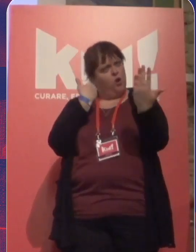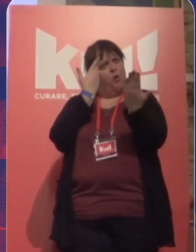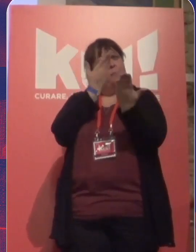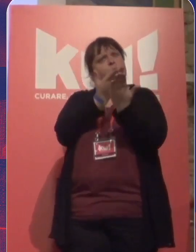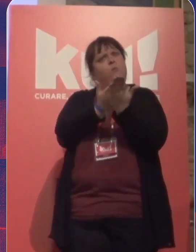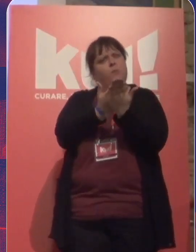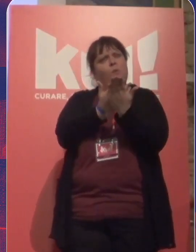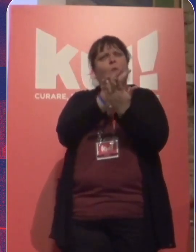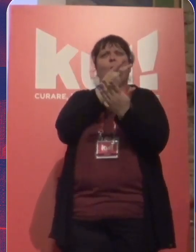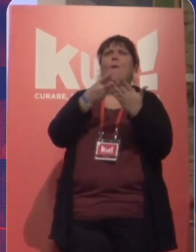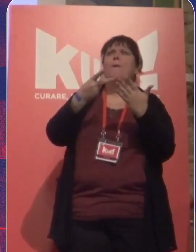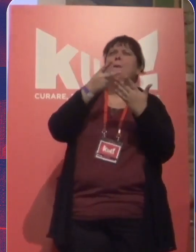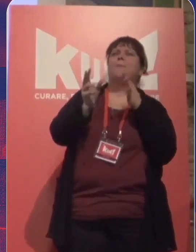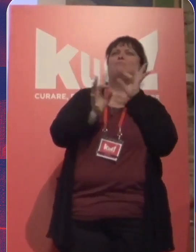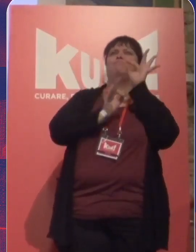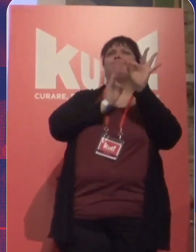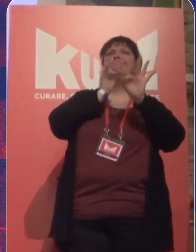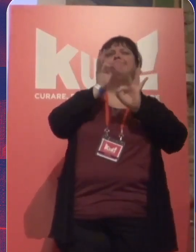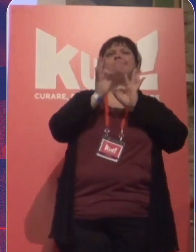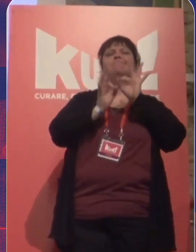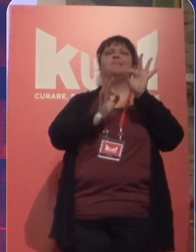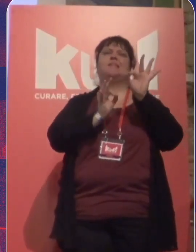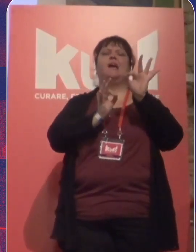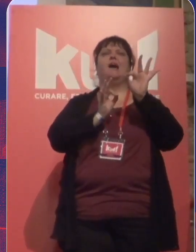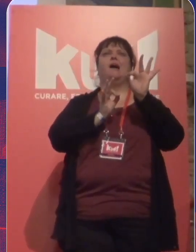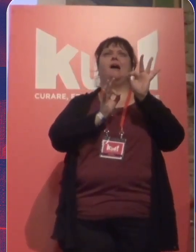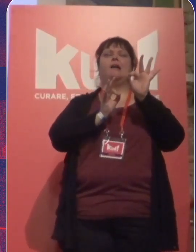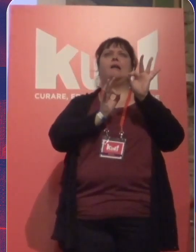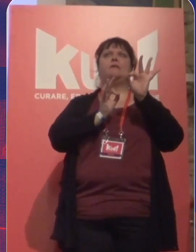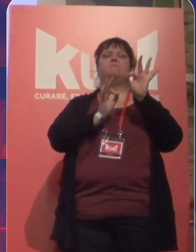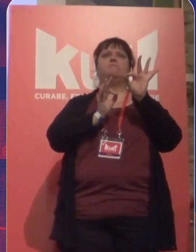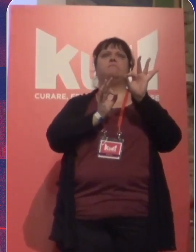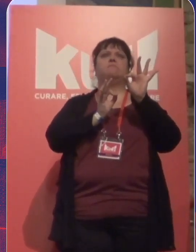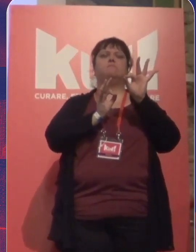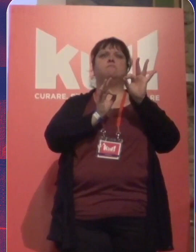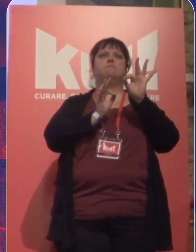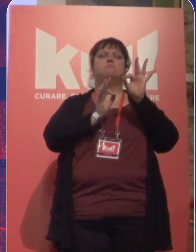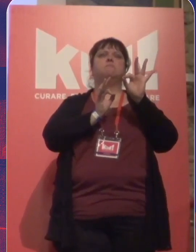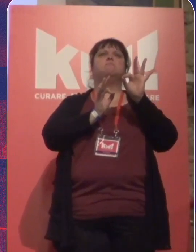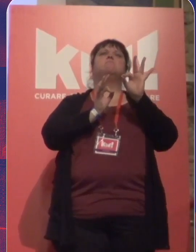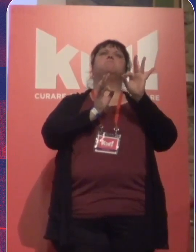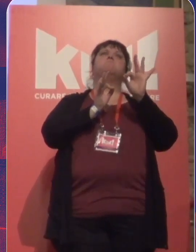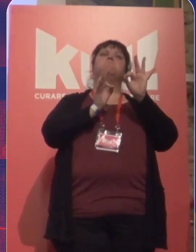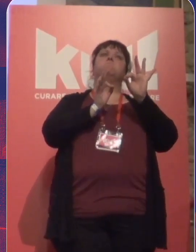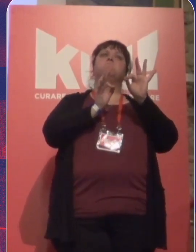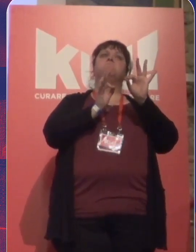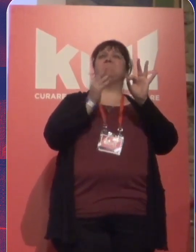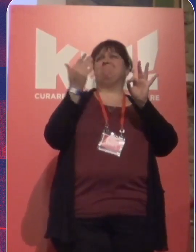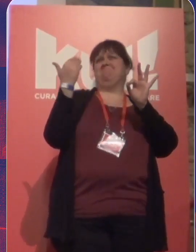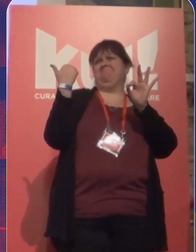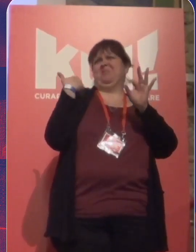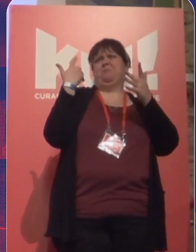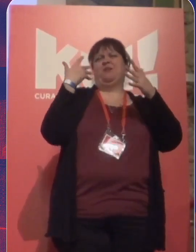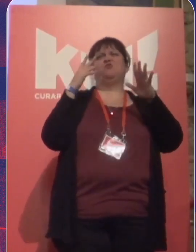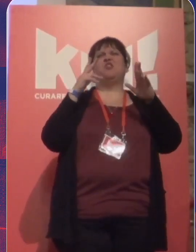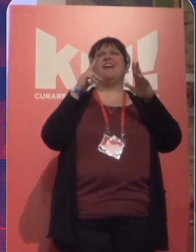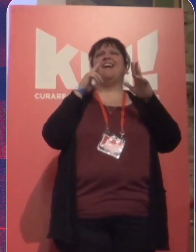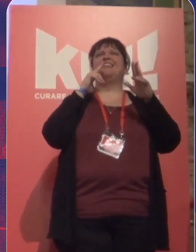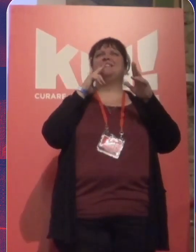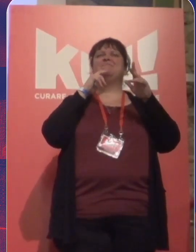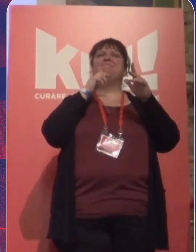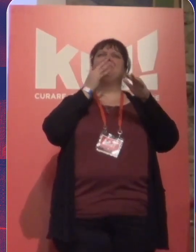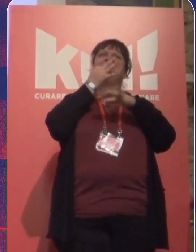dovessimo riunire i vari sintomi che sono stati anche ricordati prima che sono quelli prevalenti